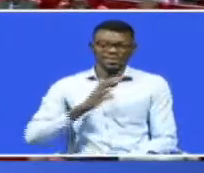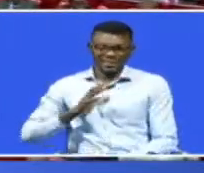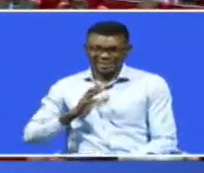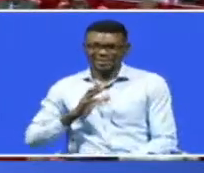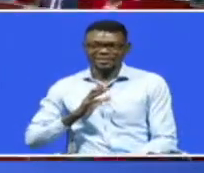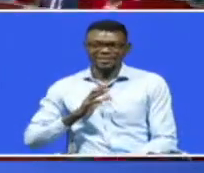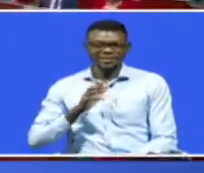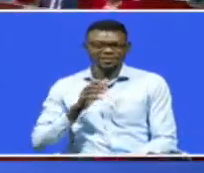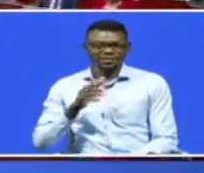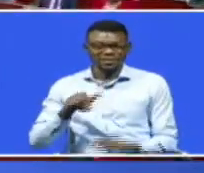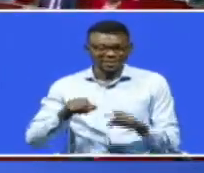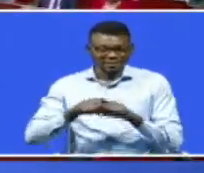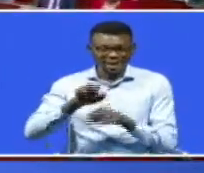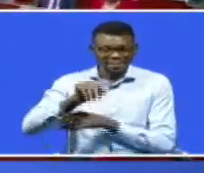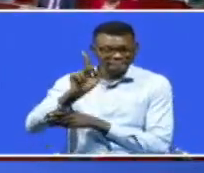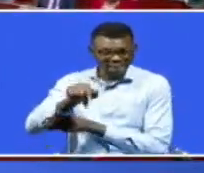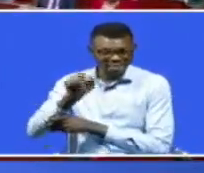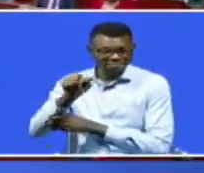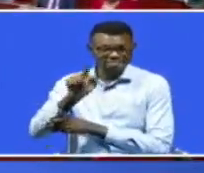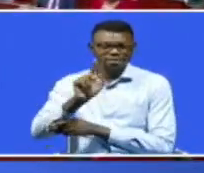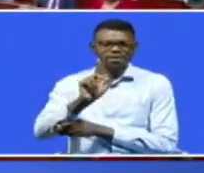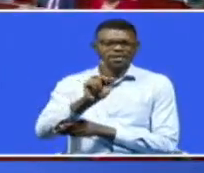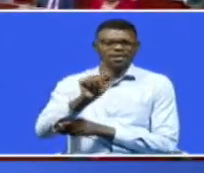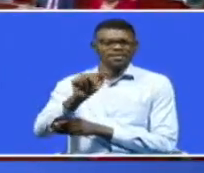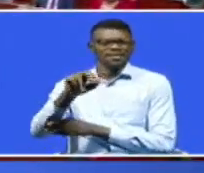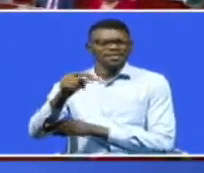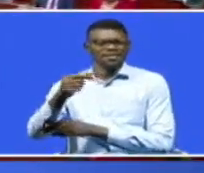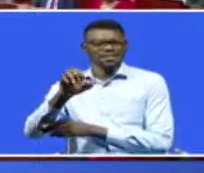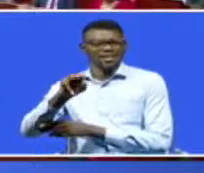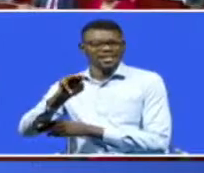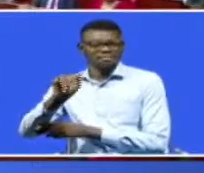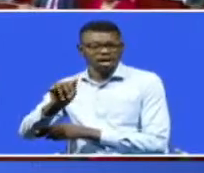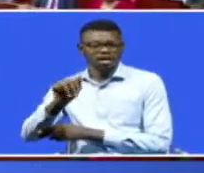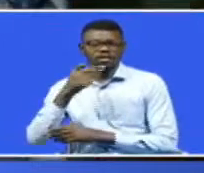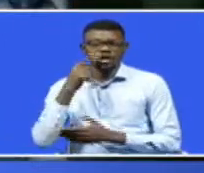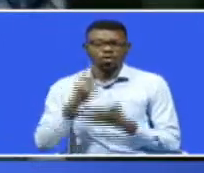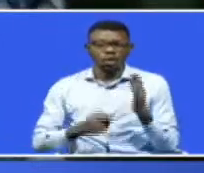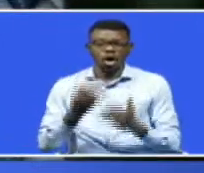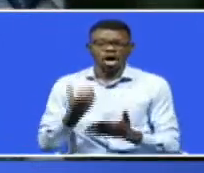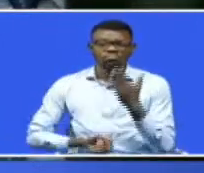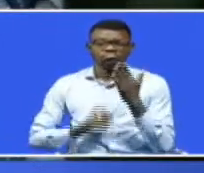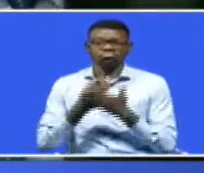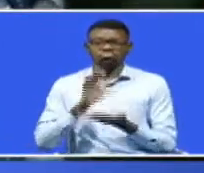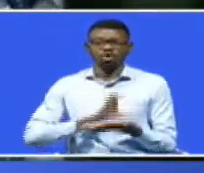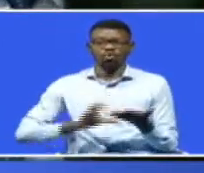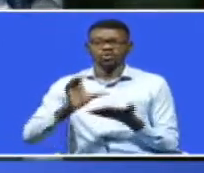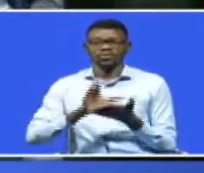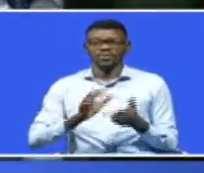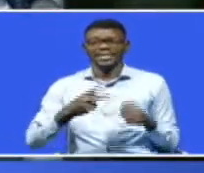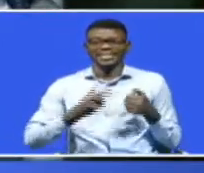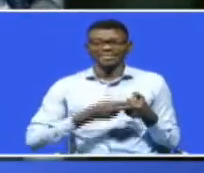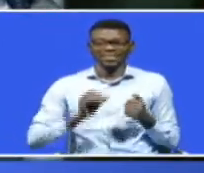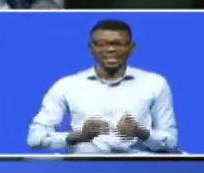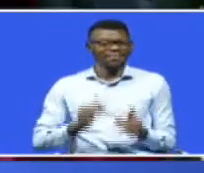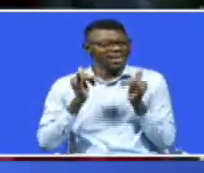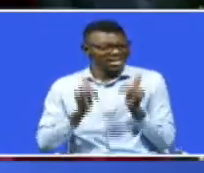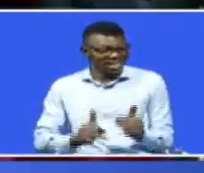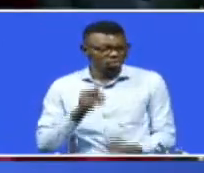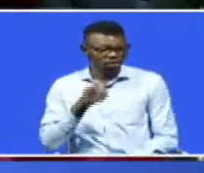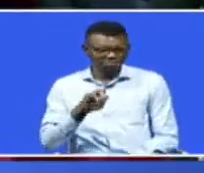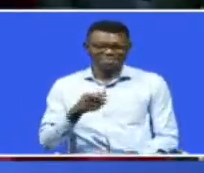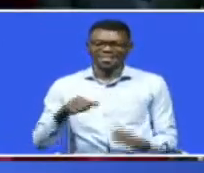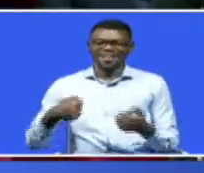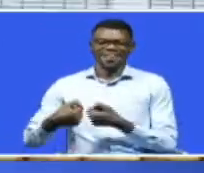na mbunge wa Kangema Muturi Kigano anadokeza kwamba kubuniwa kwa maeneo bunge mapya 70 ndio kiini cha vuta